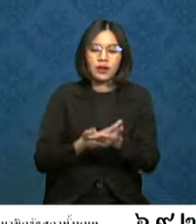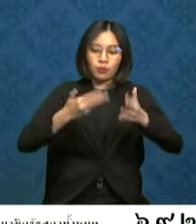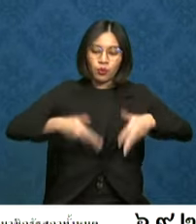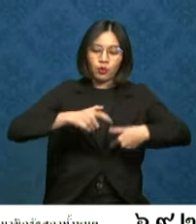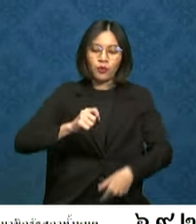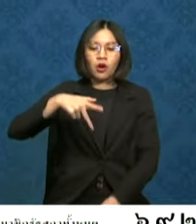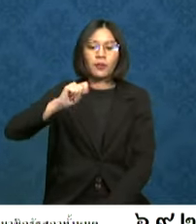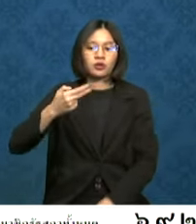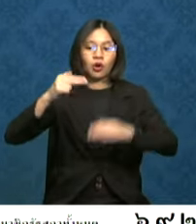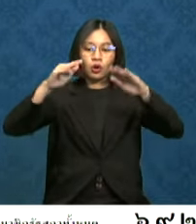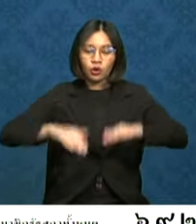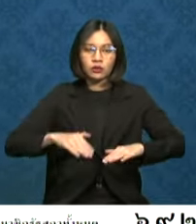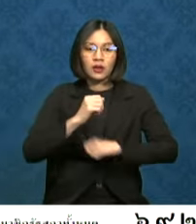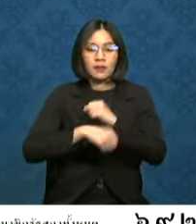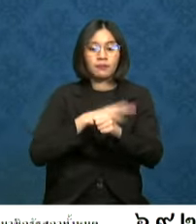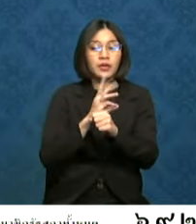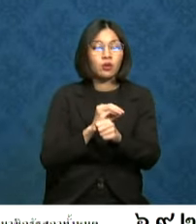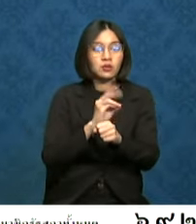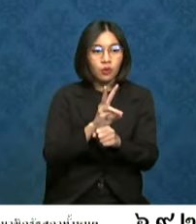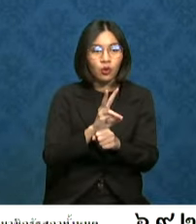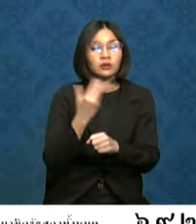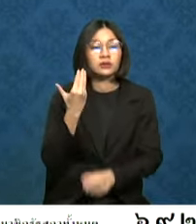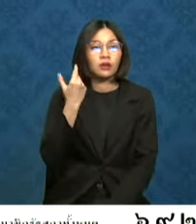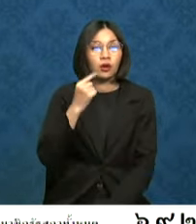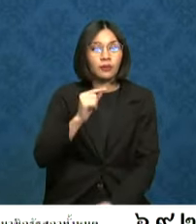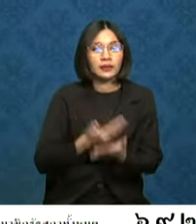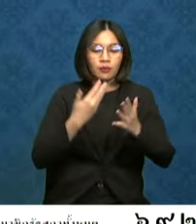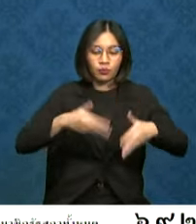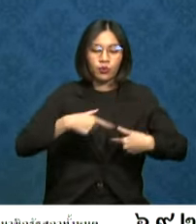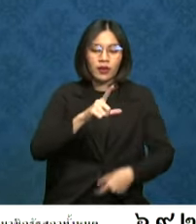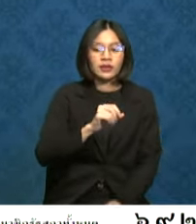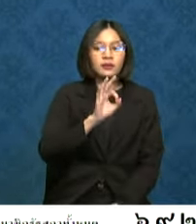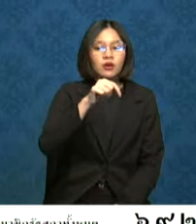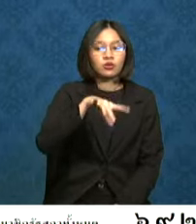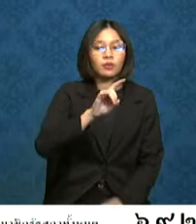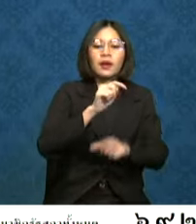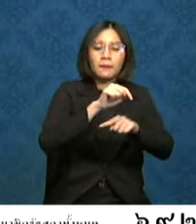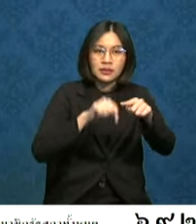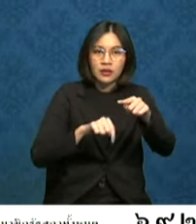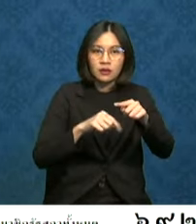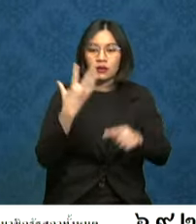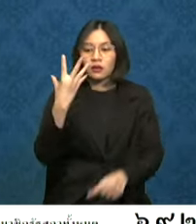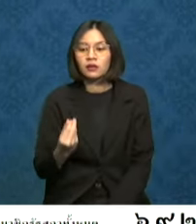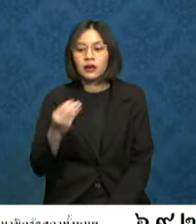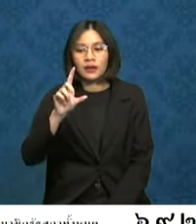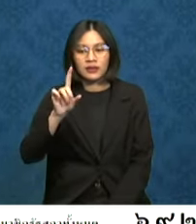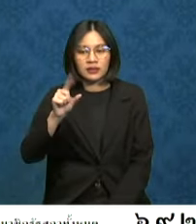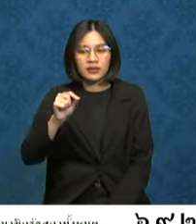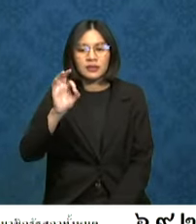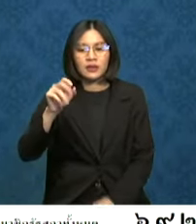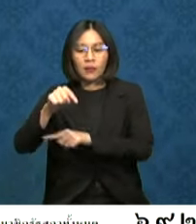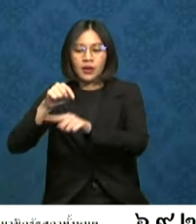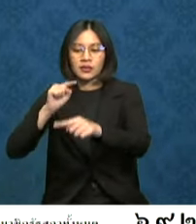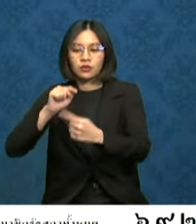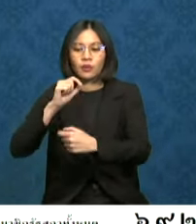องออปธอลงครับจากปี 66 ที่เคยมีรายได้ 29.8%เหลือเพียง 29%